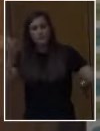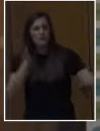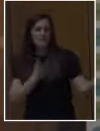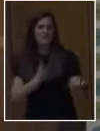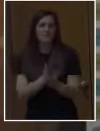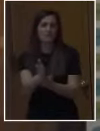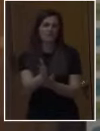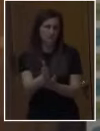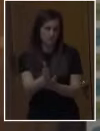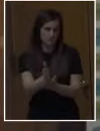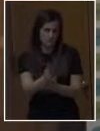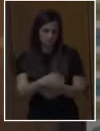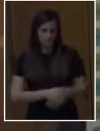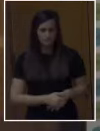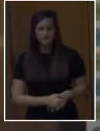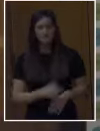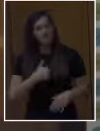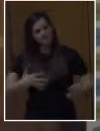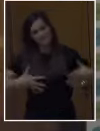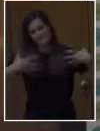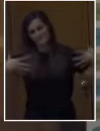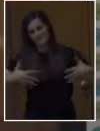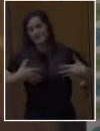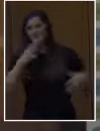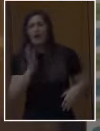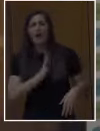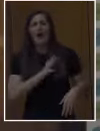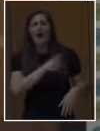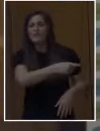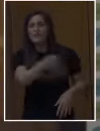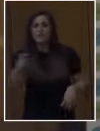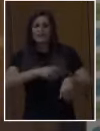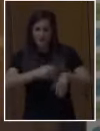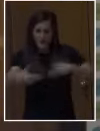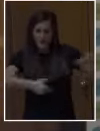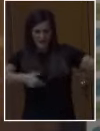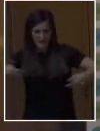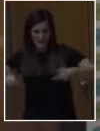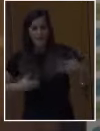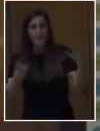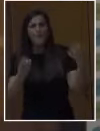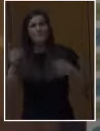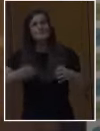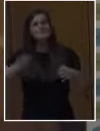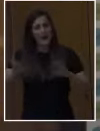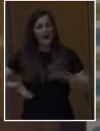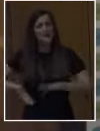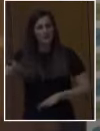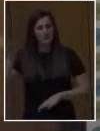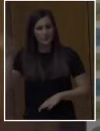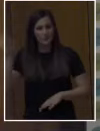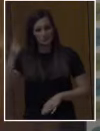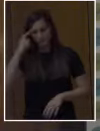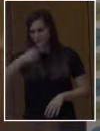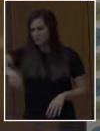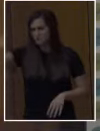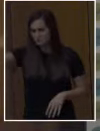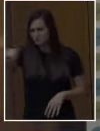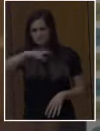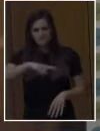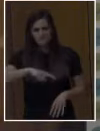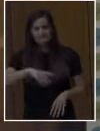Χαίρομαι γιατί περίπου το 80% των ανθρώπων που έχουν κάνει αίτηση, και φαντάζομαι ότι αυτό το στατιστικό μπορώ να το ανάγω και στην αίθουσα εδώ,